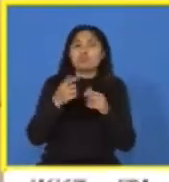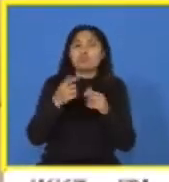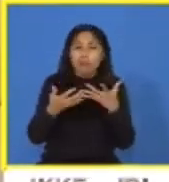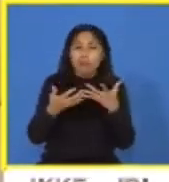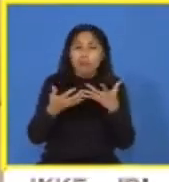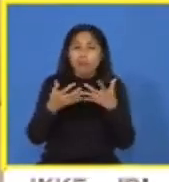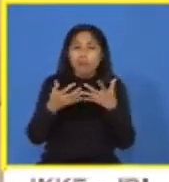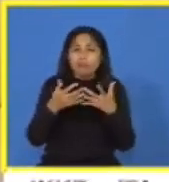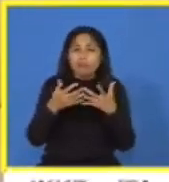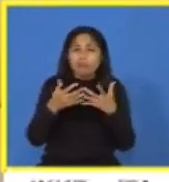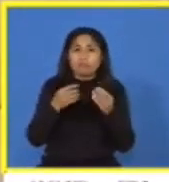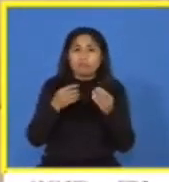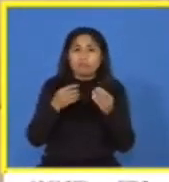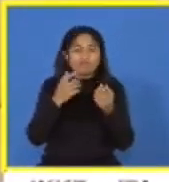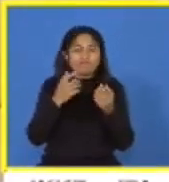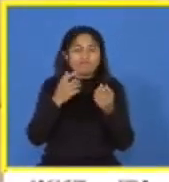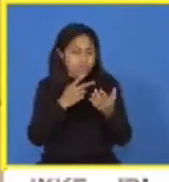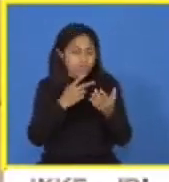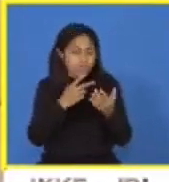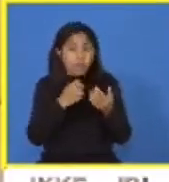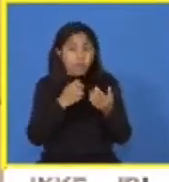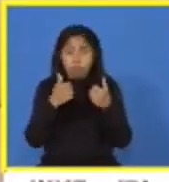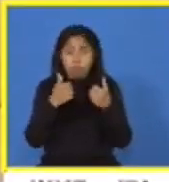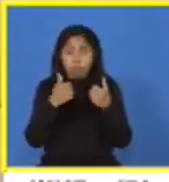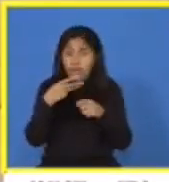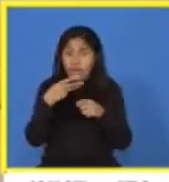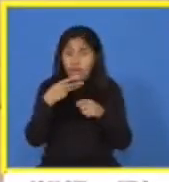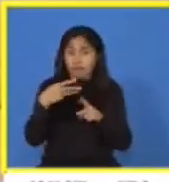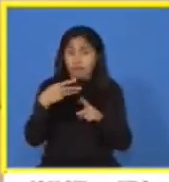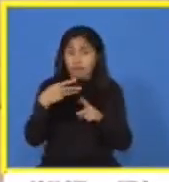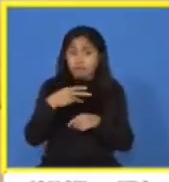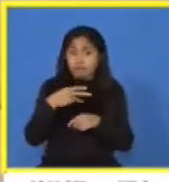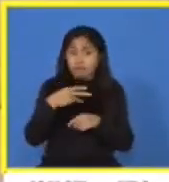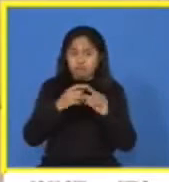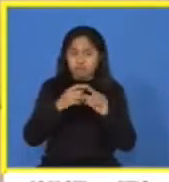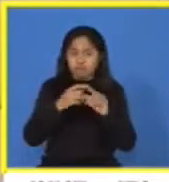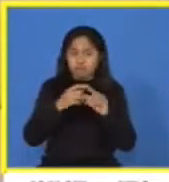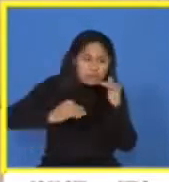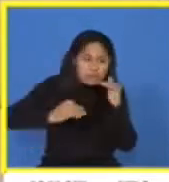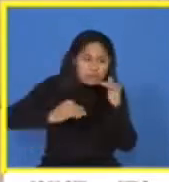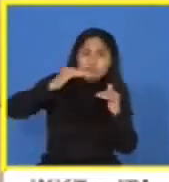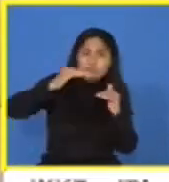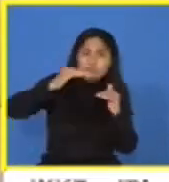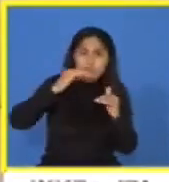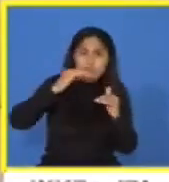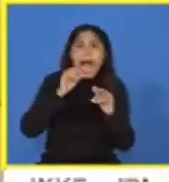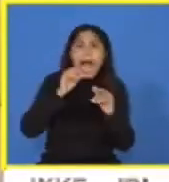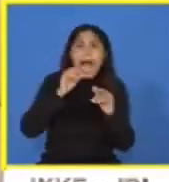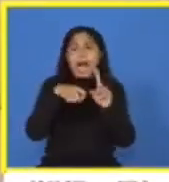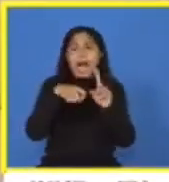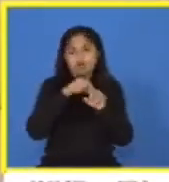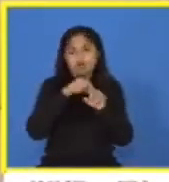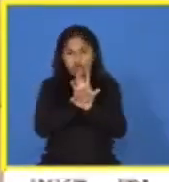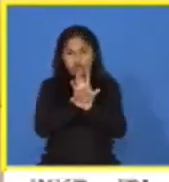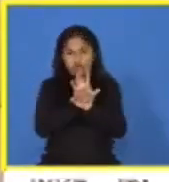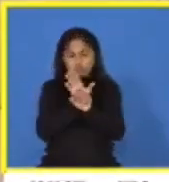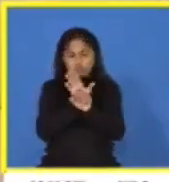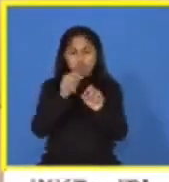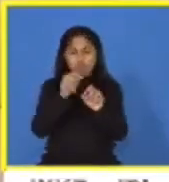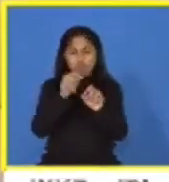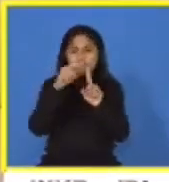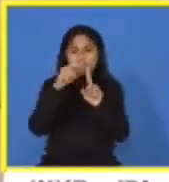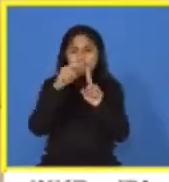lonjakan kasus tidak ada. Kita lihat perkembangan misalnya positif kasus sampai